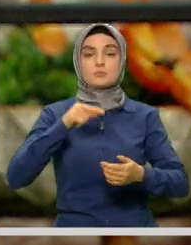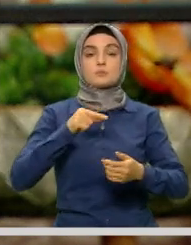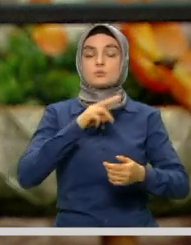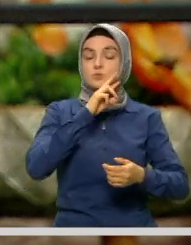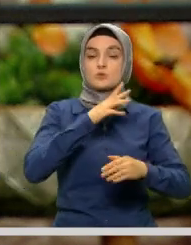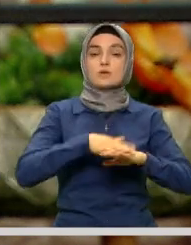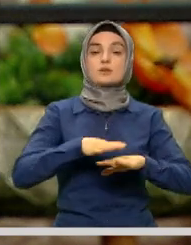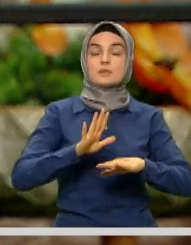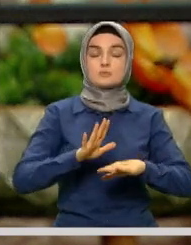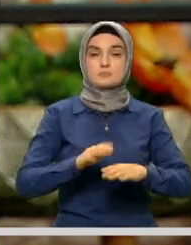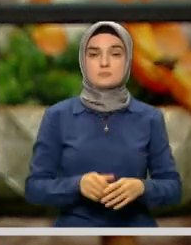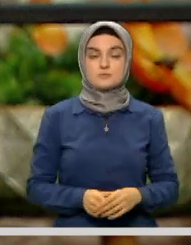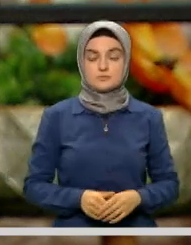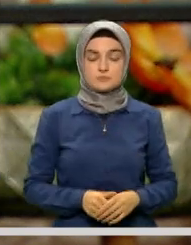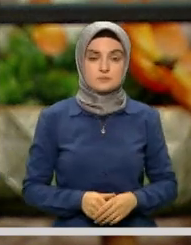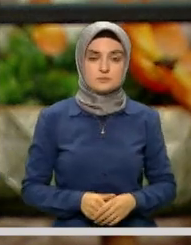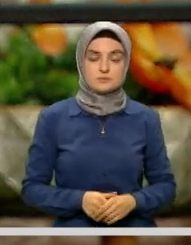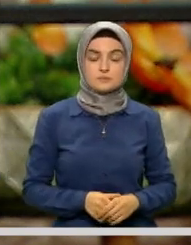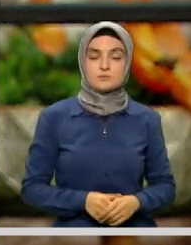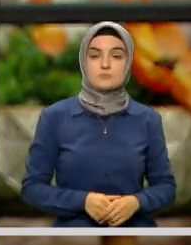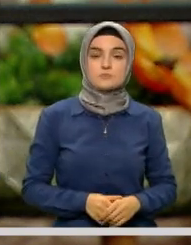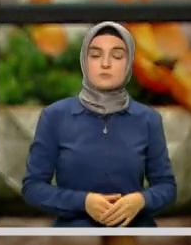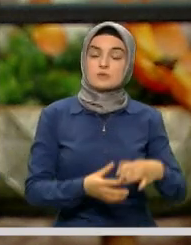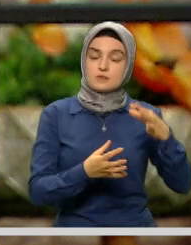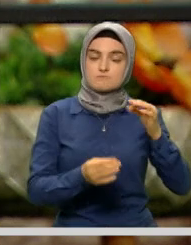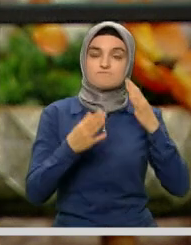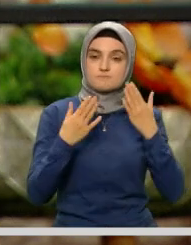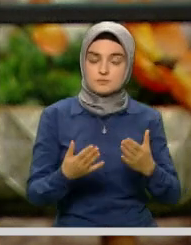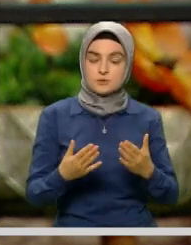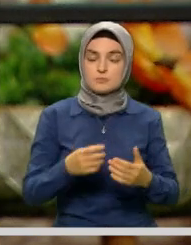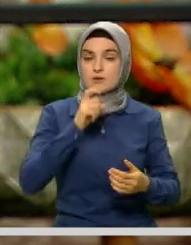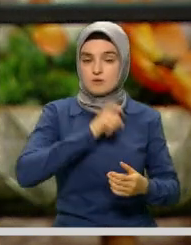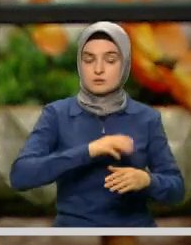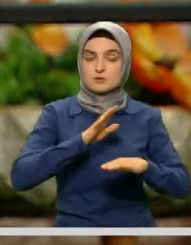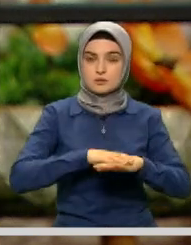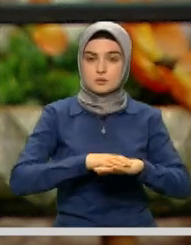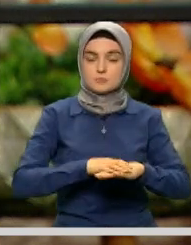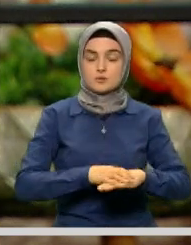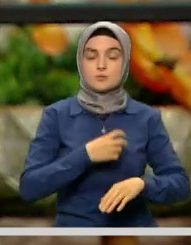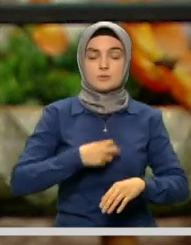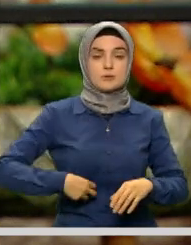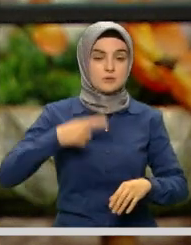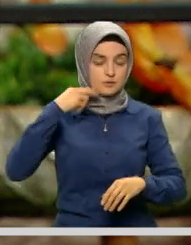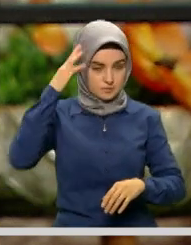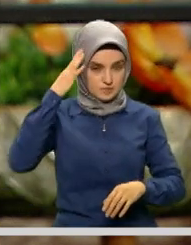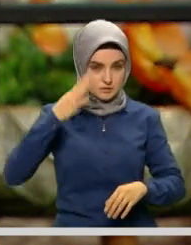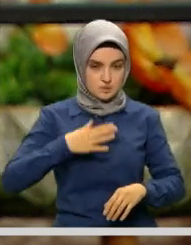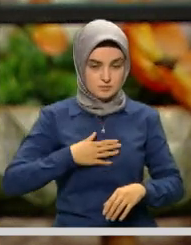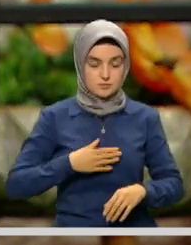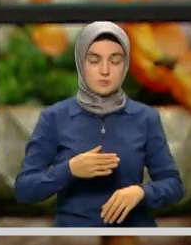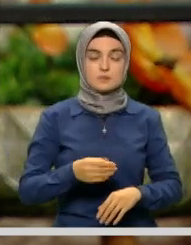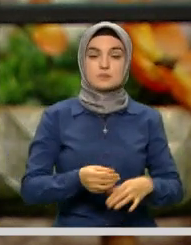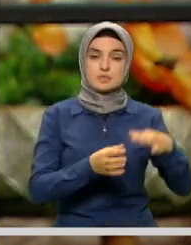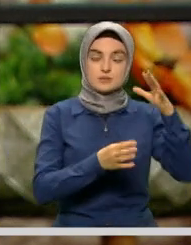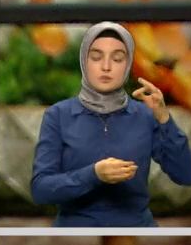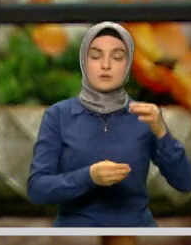azından işlememeye irade göstereceğim. Yani insanız elbette ki insan yine hata yapar. Yani Efendimizin ifadesiyle Ademoğlunun en hayırlısı